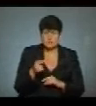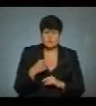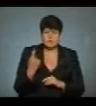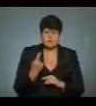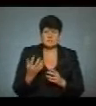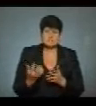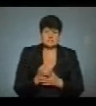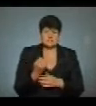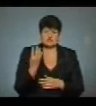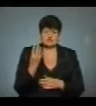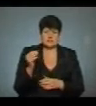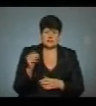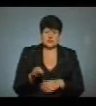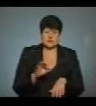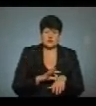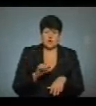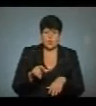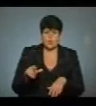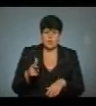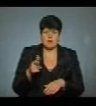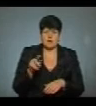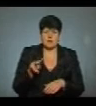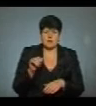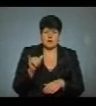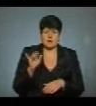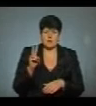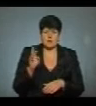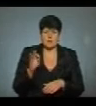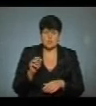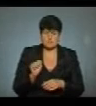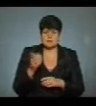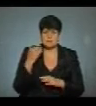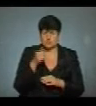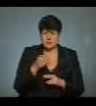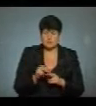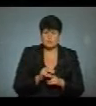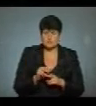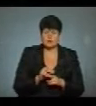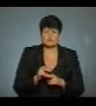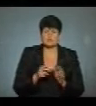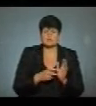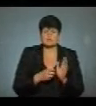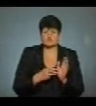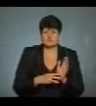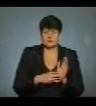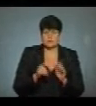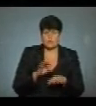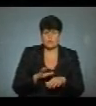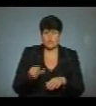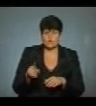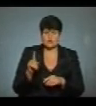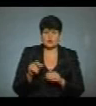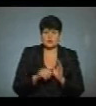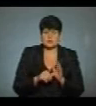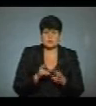Тернопільщині виявили понад 4 тисячі хворих на глаукому. За минулий рік проліковано 780 хворих, із них 160